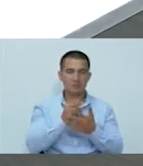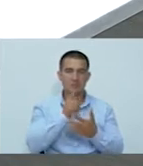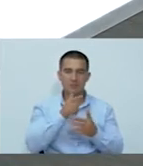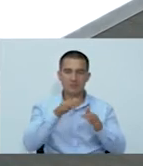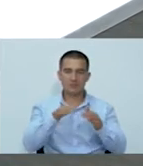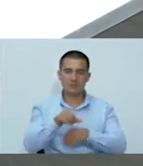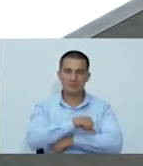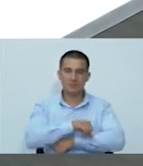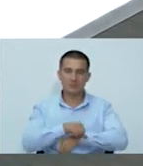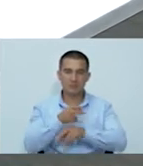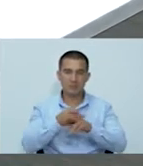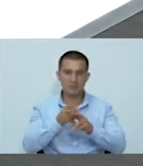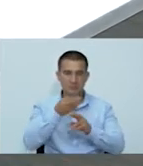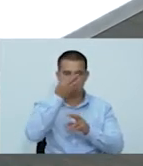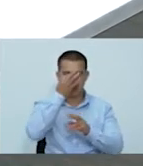bo'ladi.